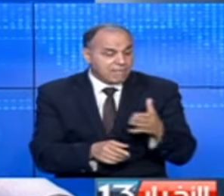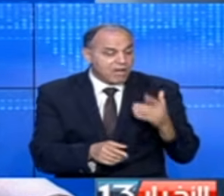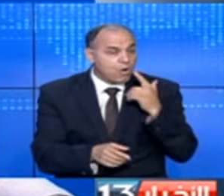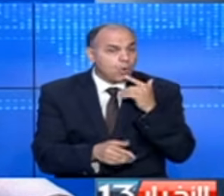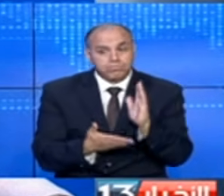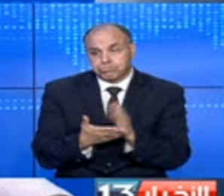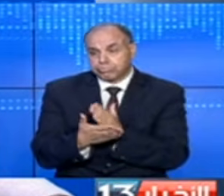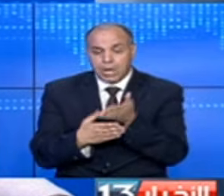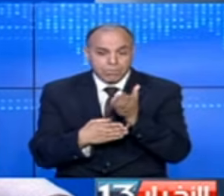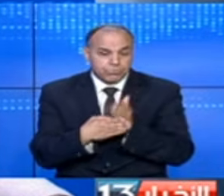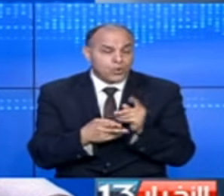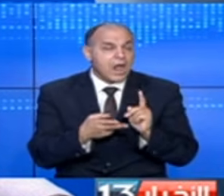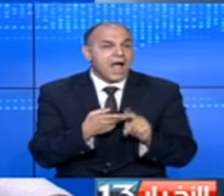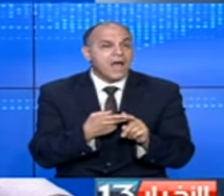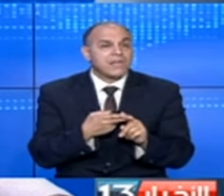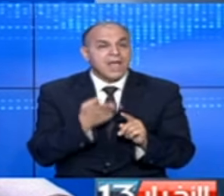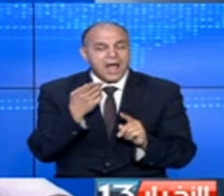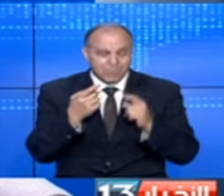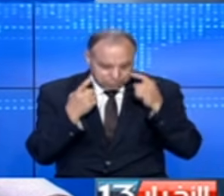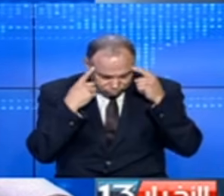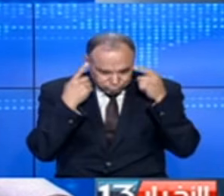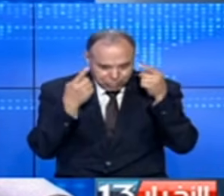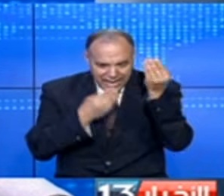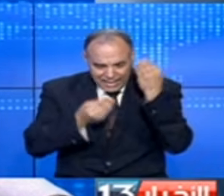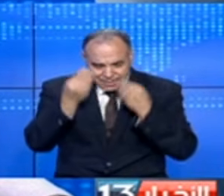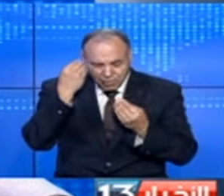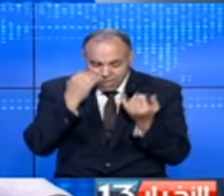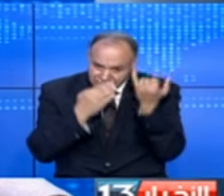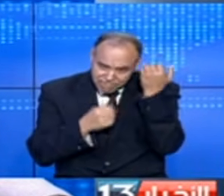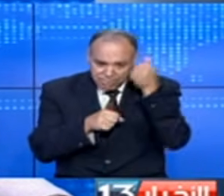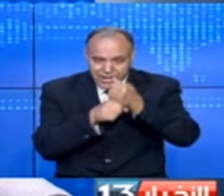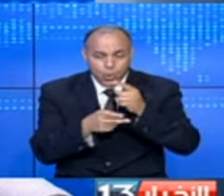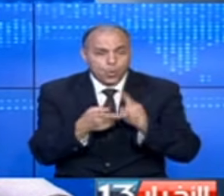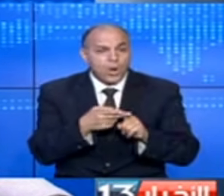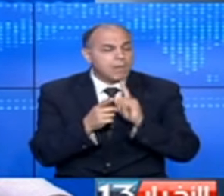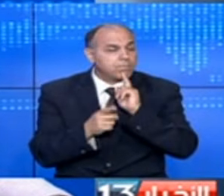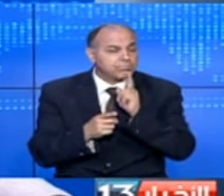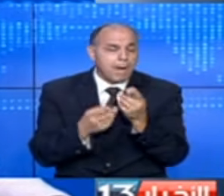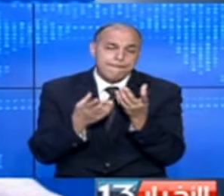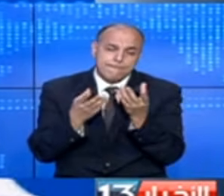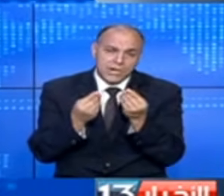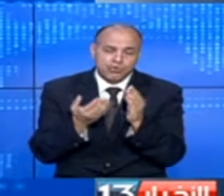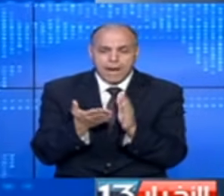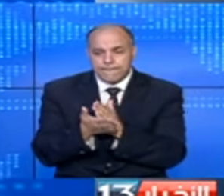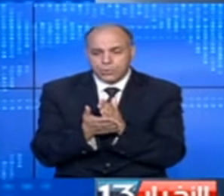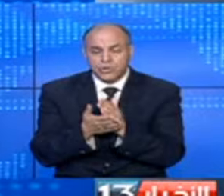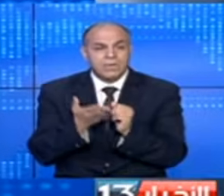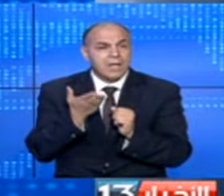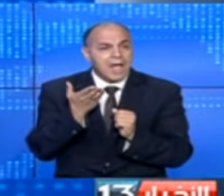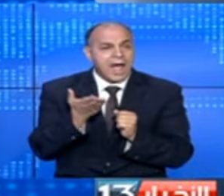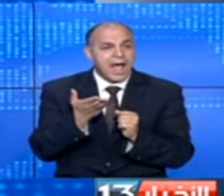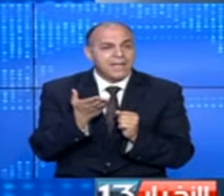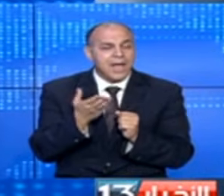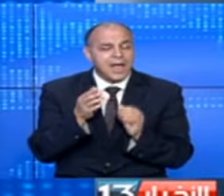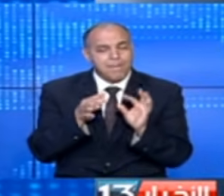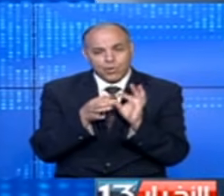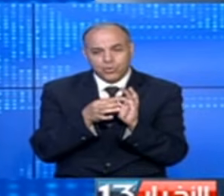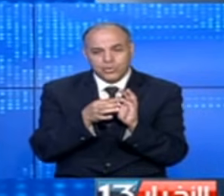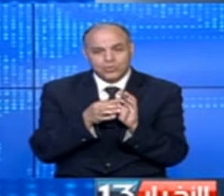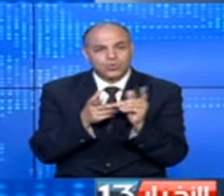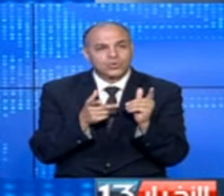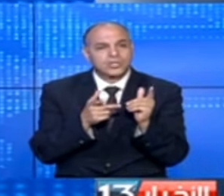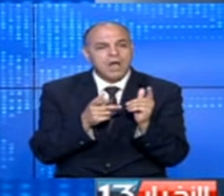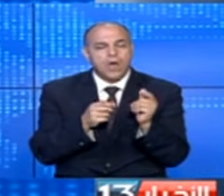أبدوا استعدادا استثنائيا لخوض غمار تجربة الابتكار من خلال تنفيذ عدد من المشاريع المرتبطة